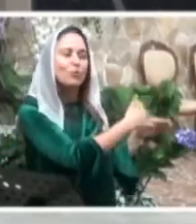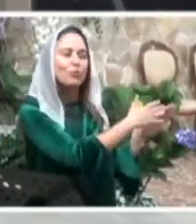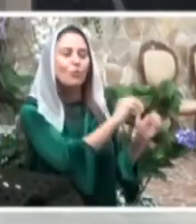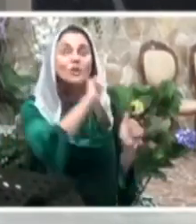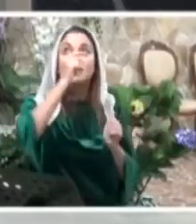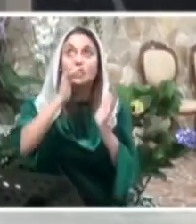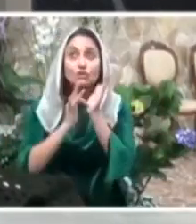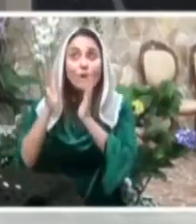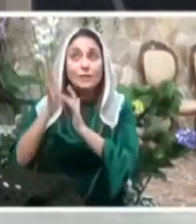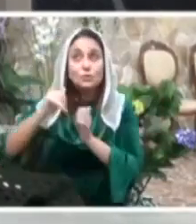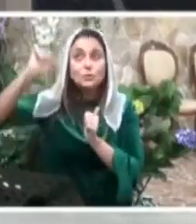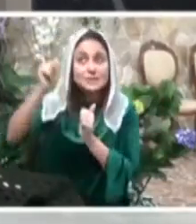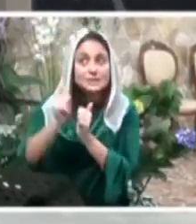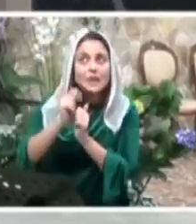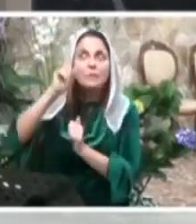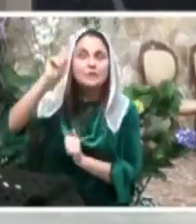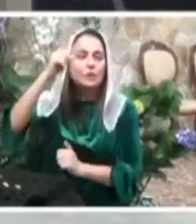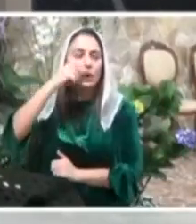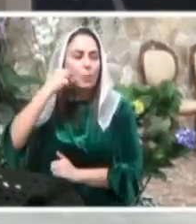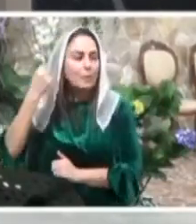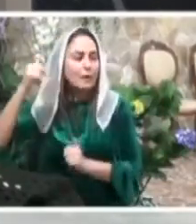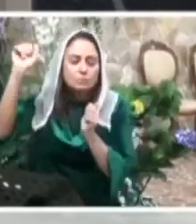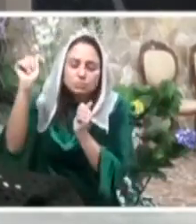Padre. Signore,